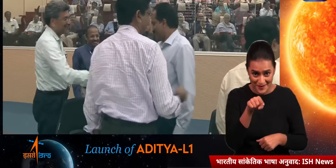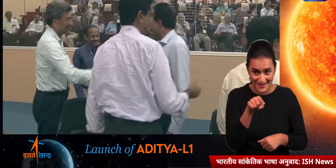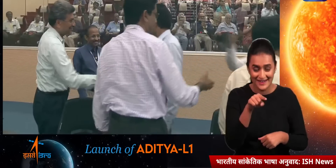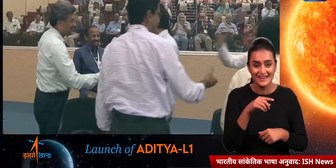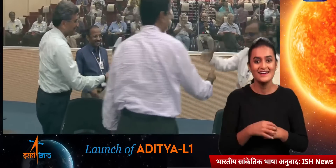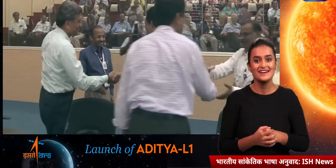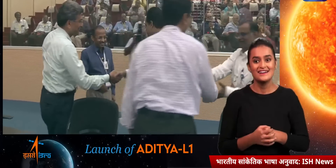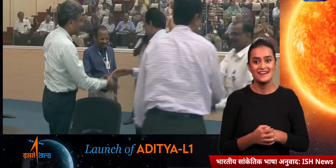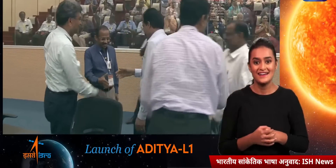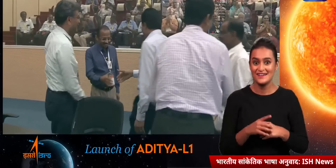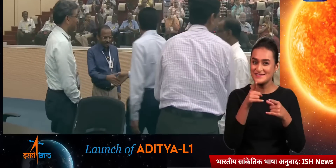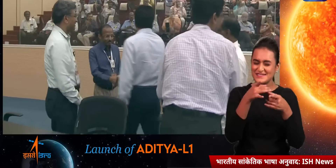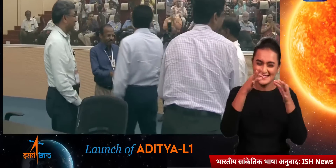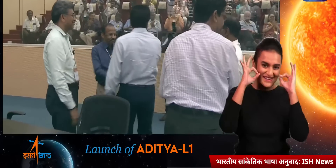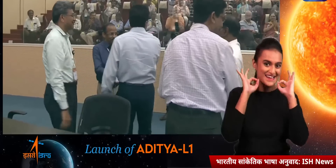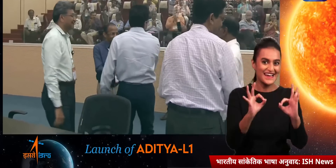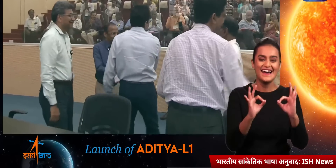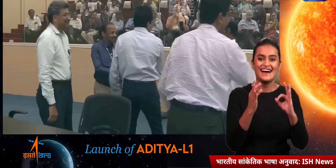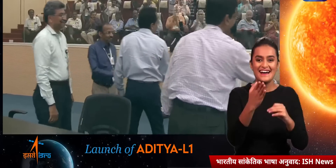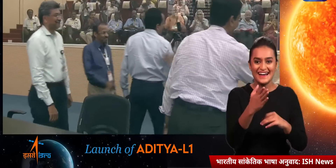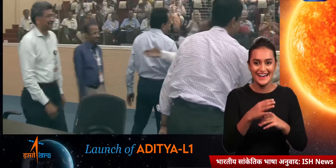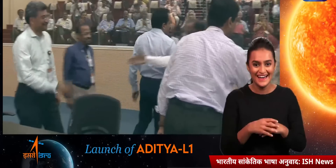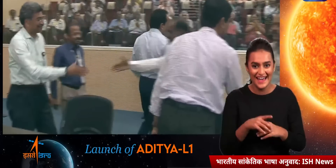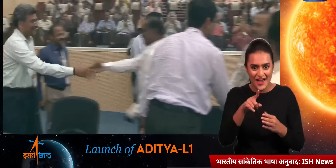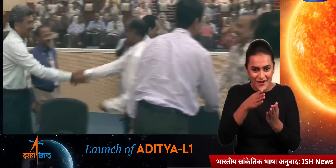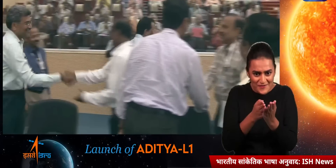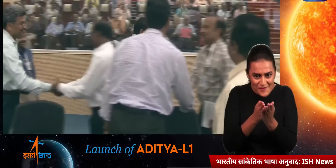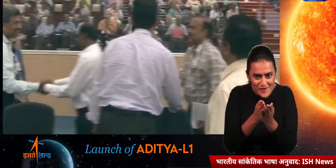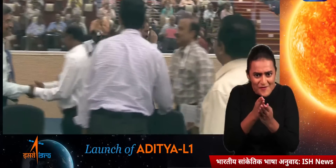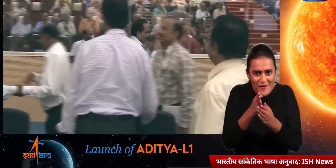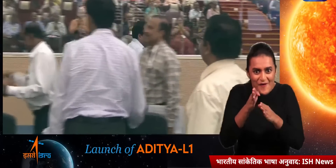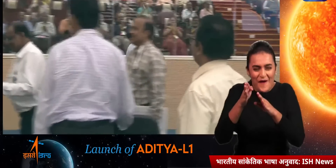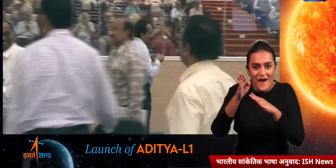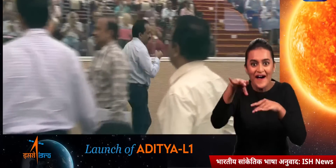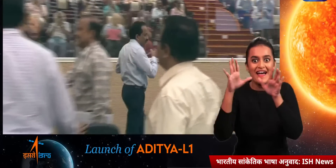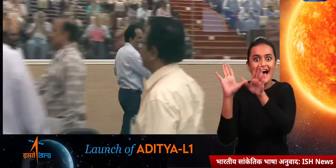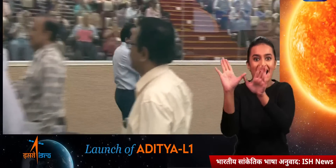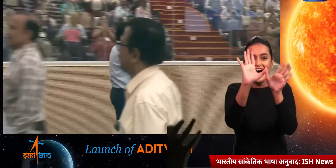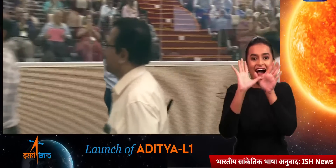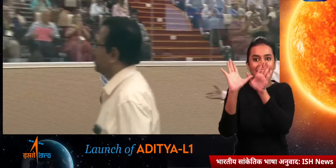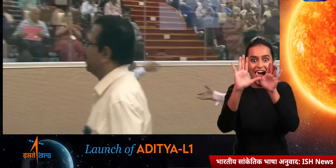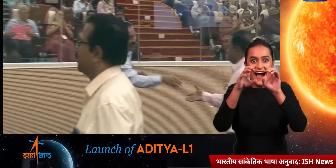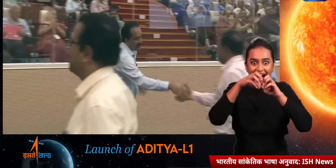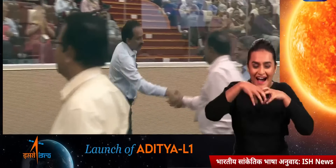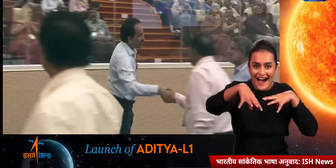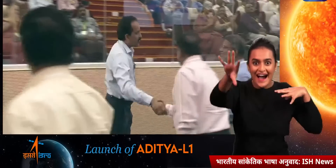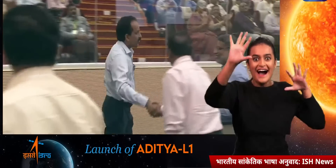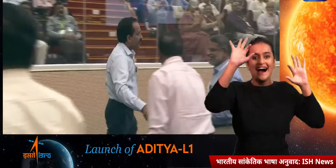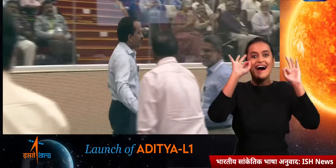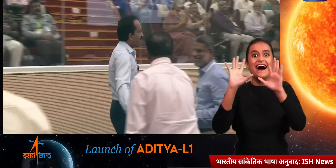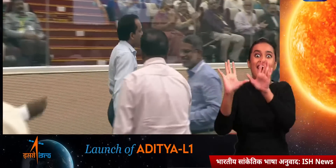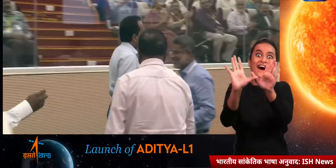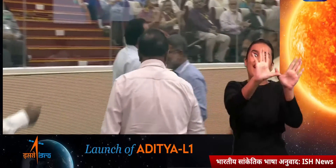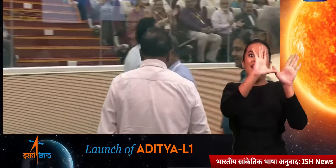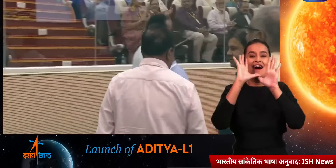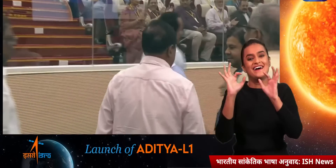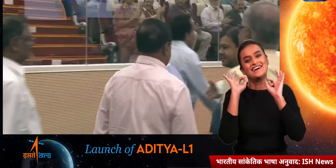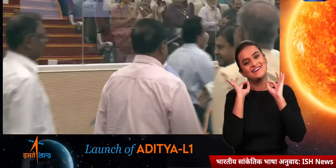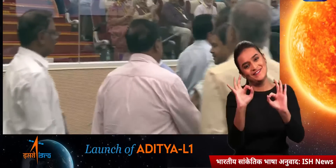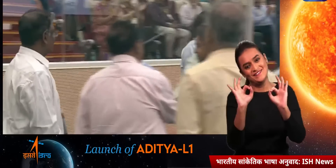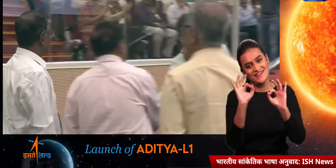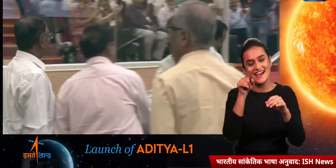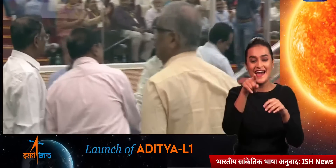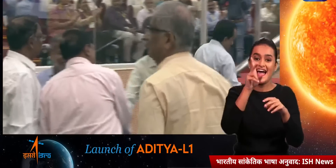से इसके निर्धारित कक्षा में स्थापित कर दिया गया है। इसके बाद वह अपने आगे की सफर जारी